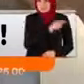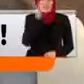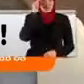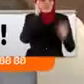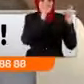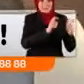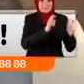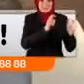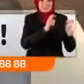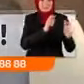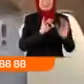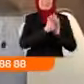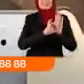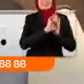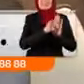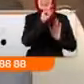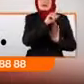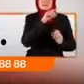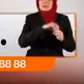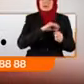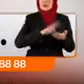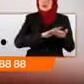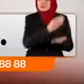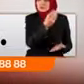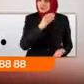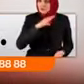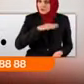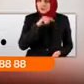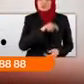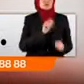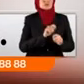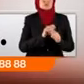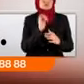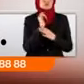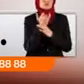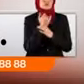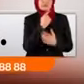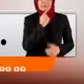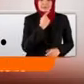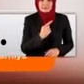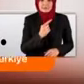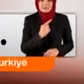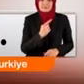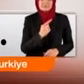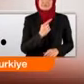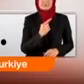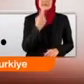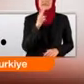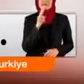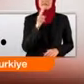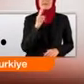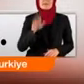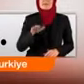Instagram'da arkadaşlarınla olduğunu daha önce bu işleri yaptığını bu işte uzman olduğunu ve belli bir ücret karşılığında 2000 TL